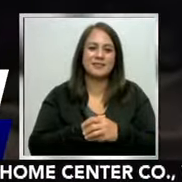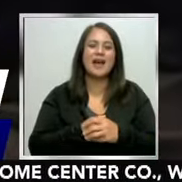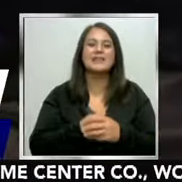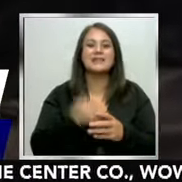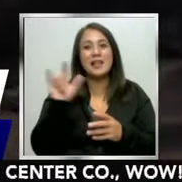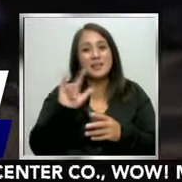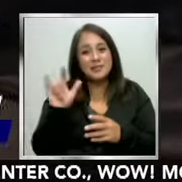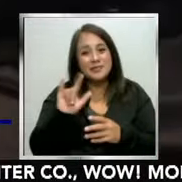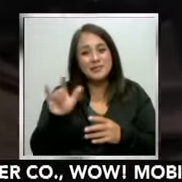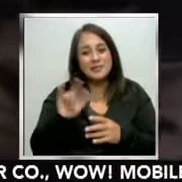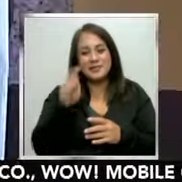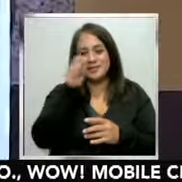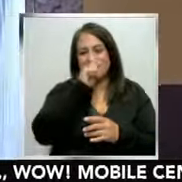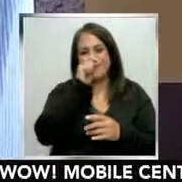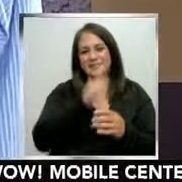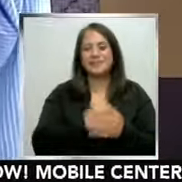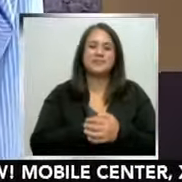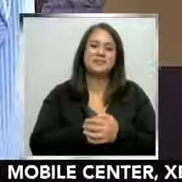마할키타!